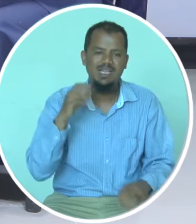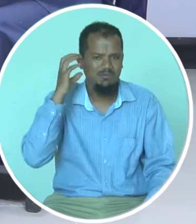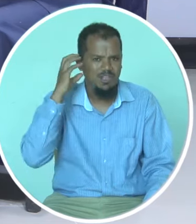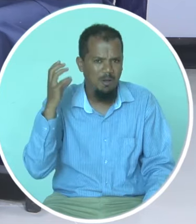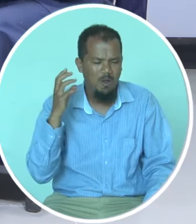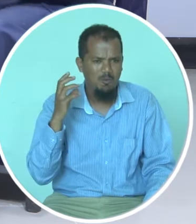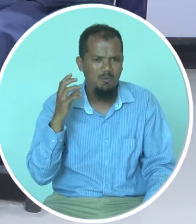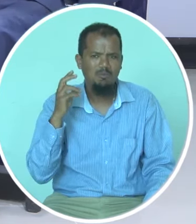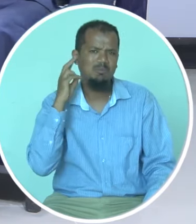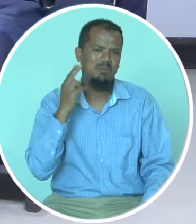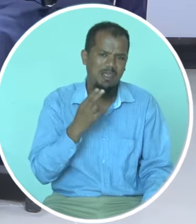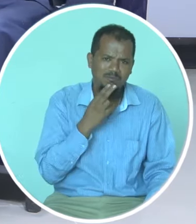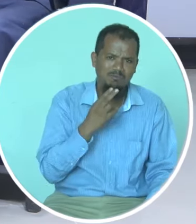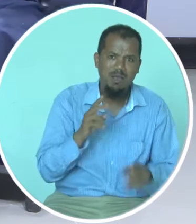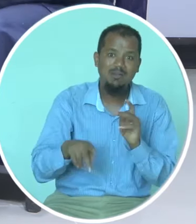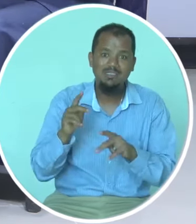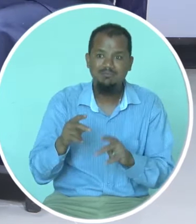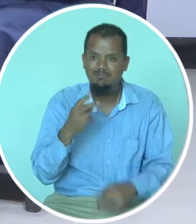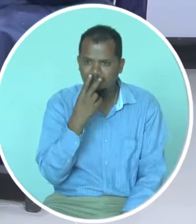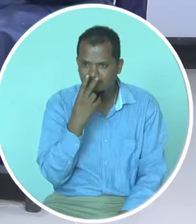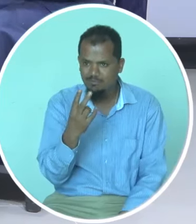ማህበረሰብ የመስማት የተሳናቸው ማህበረሰብ